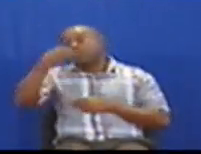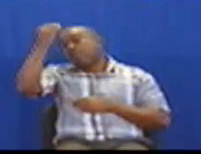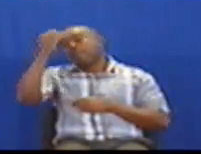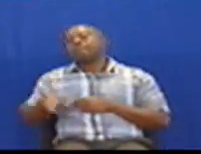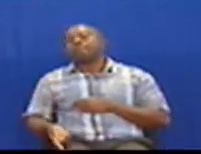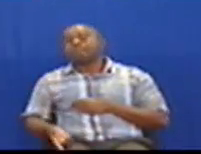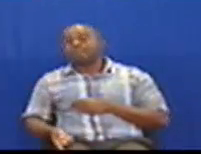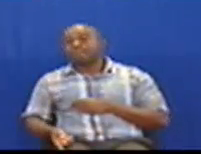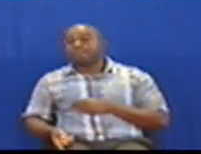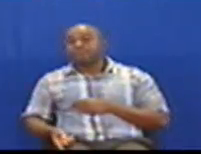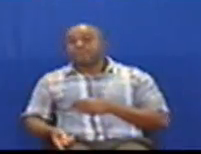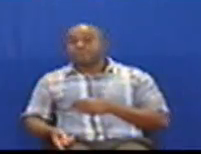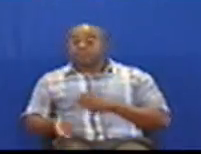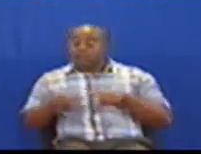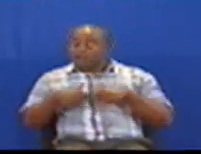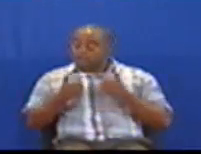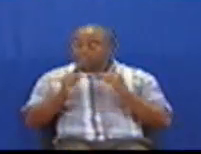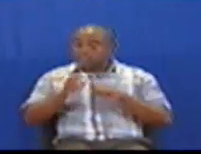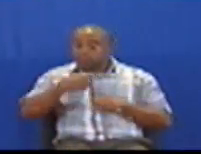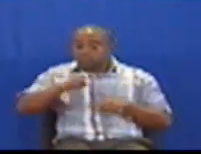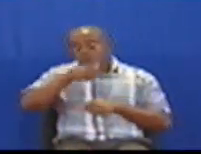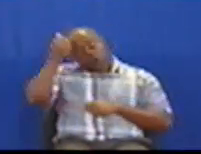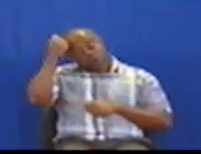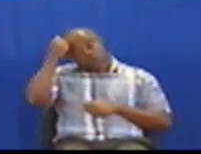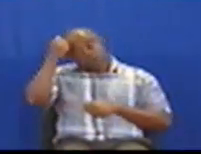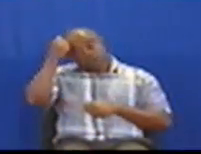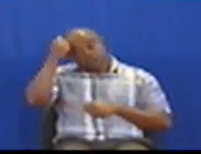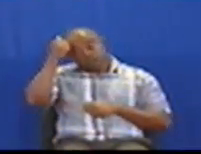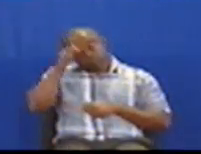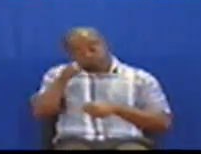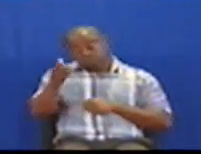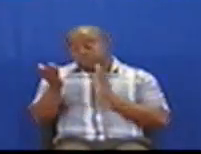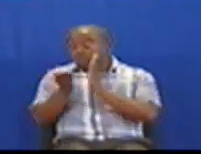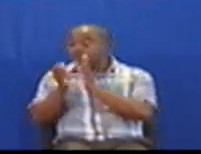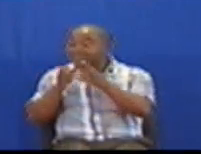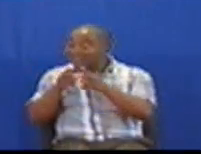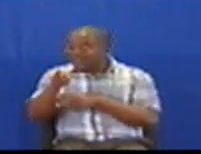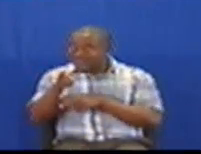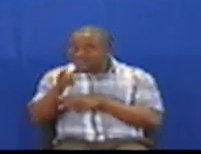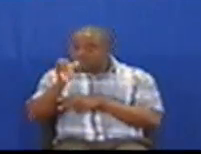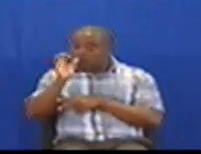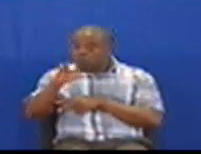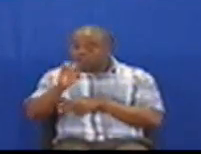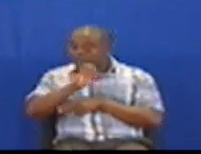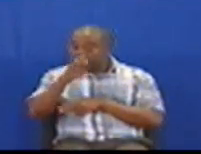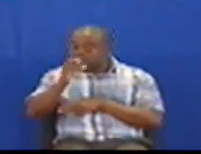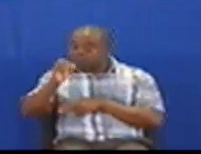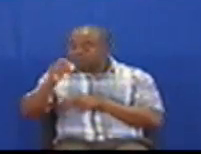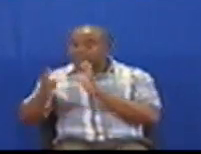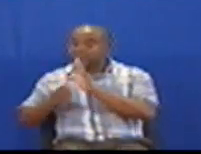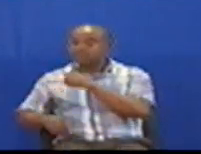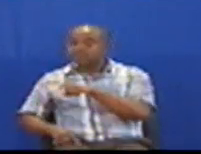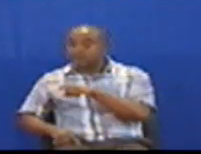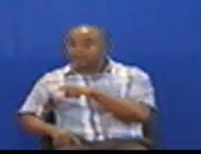lakini angalau wamepata elimu. Lakini tukumbuke waliosaidia shule hizi za kata 2007 ni walimu walioandaliwa kwa mpango wa